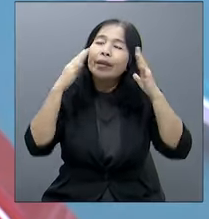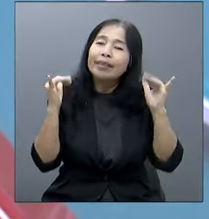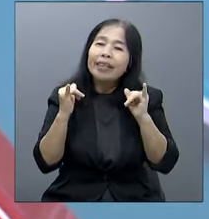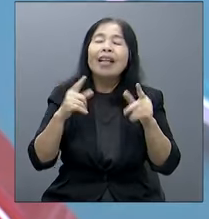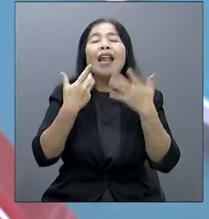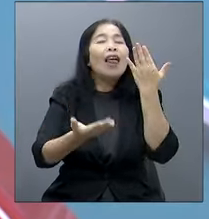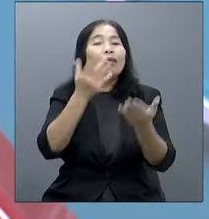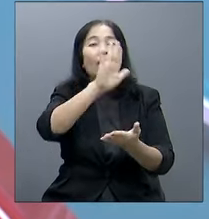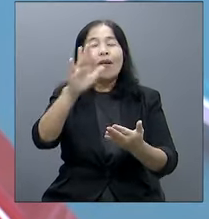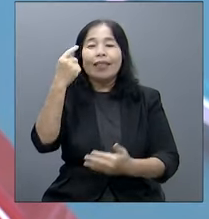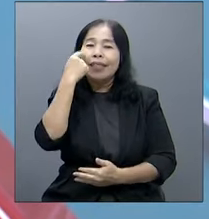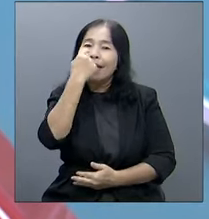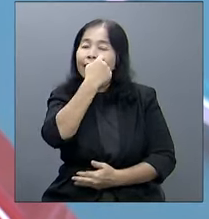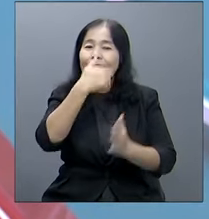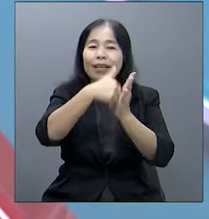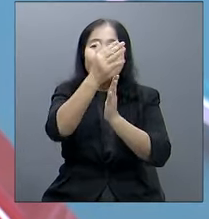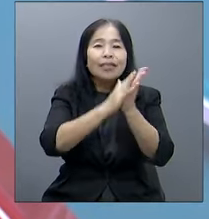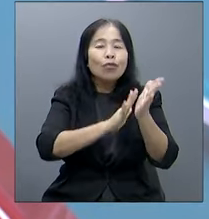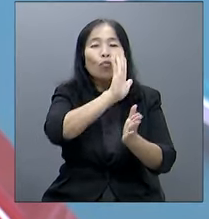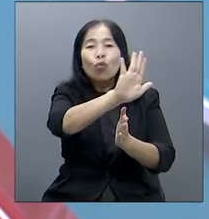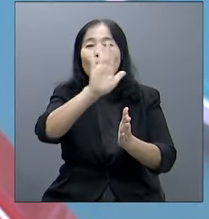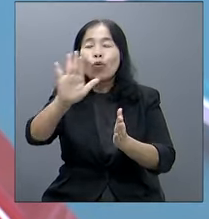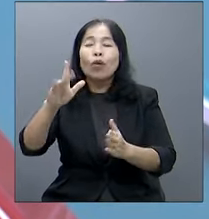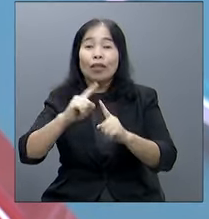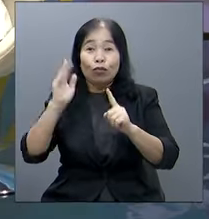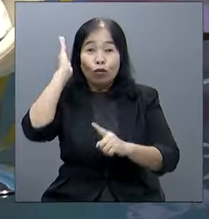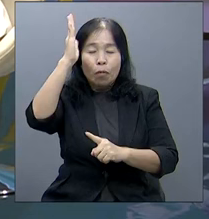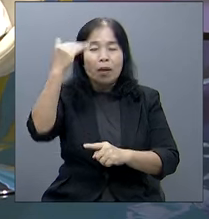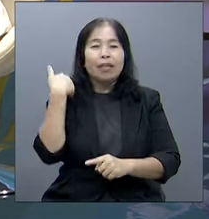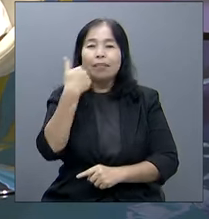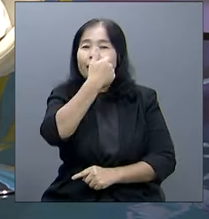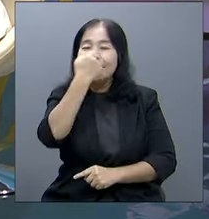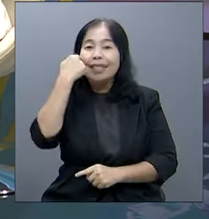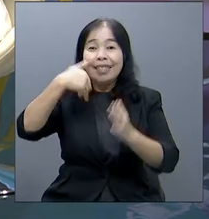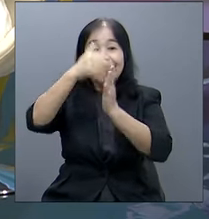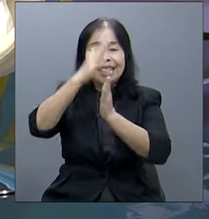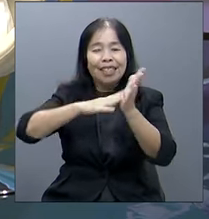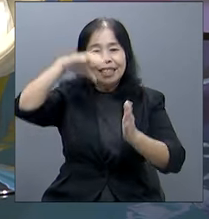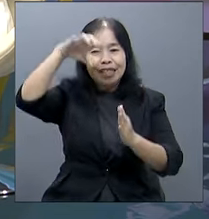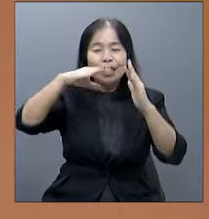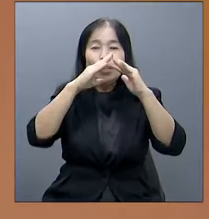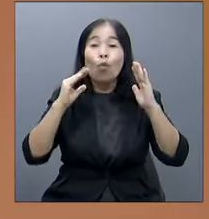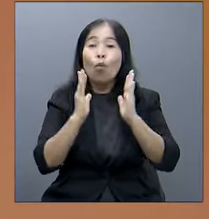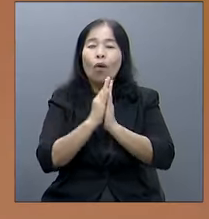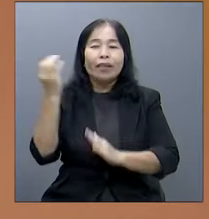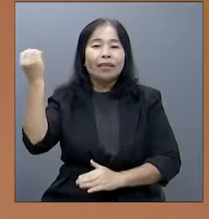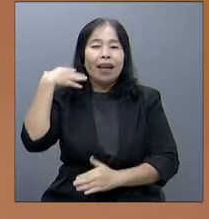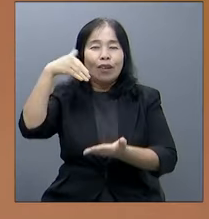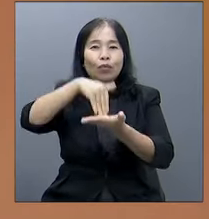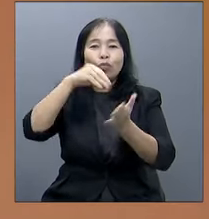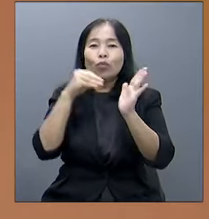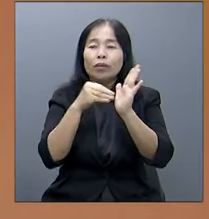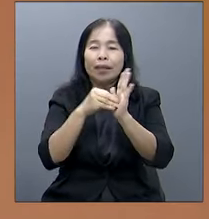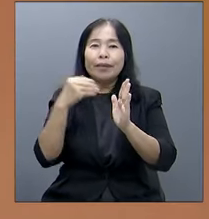แต่วเดีวนาคตอาจะไดเห็น สีของวดรฐประพิศ อยในรายการเราใช่ ๆ เปครัใหม่ พาทัววัด